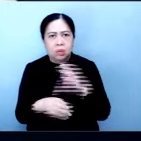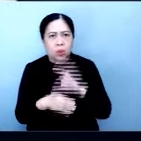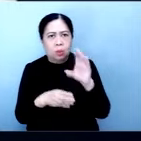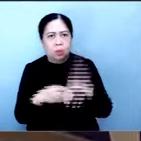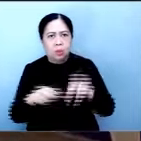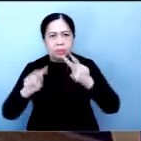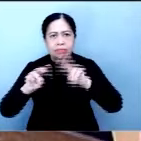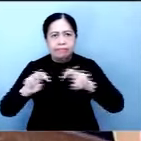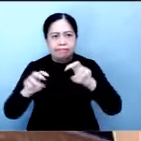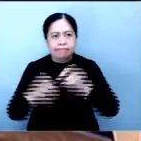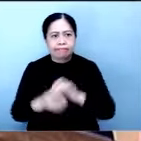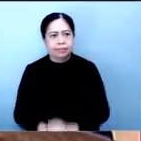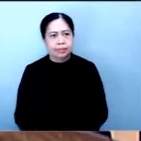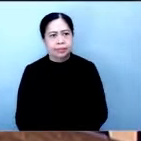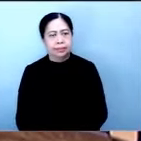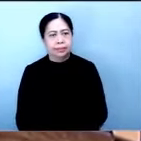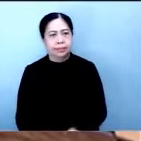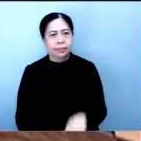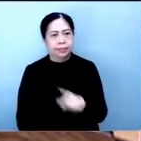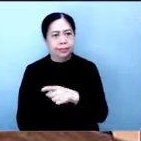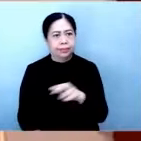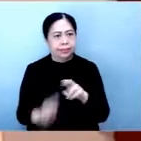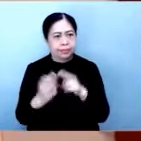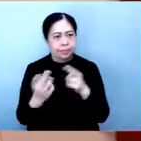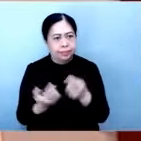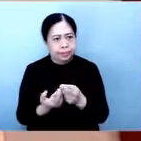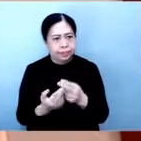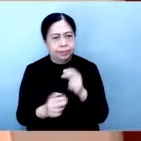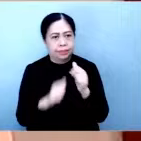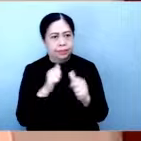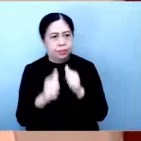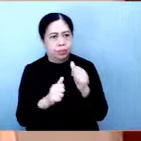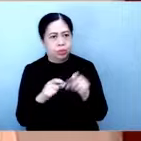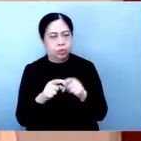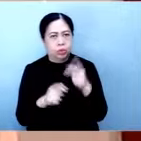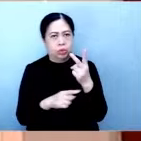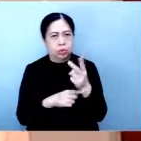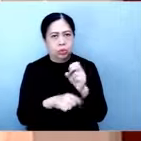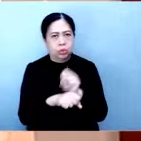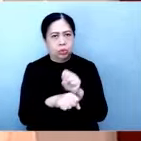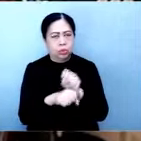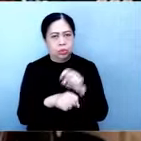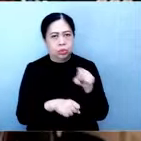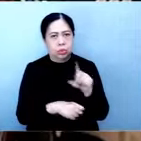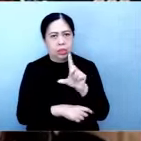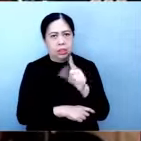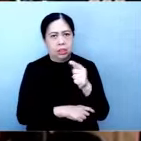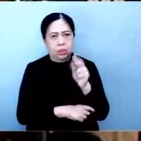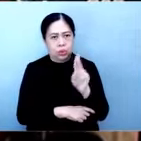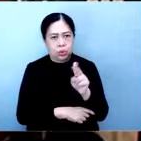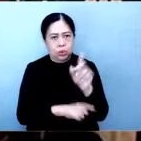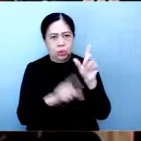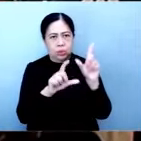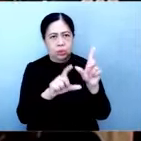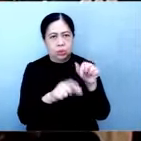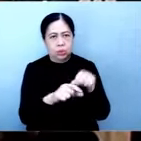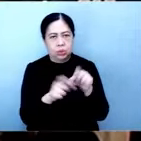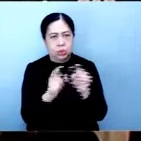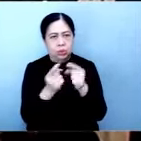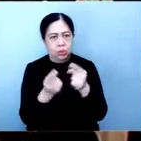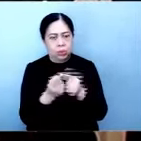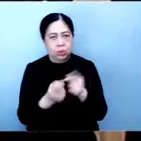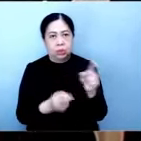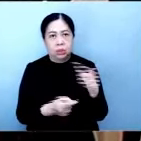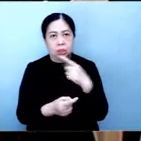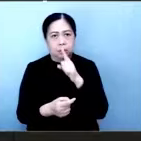pagsisiyasat. Bukod sa kaanak ng mga suspect, pinabulaanan din ng 2 empleyado ng Mulanay LGU ang akusasyon sa grupo. Sa kanilang